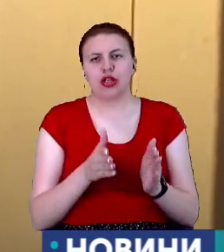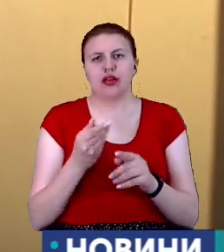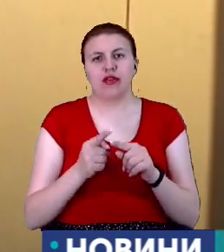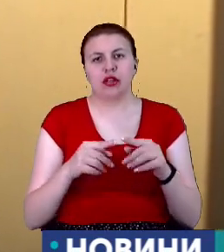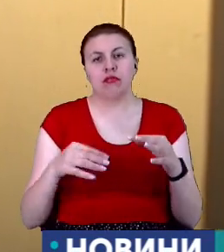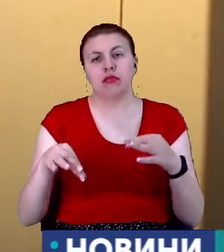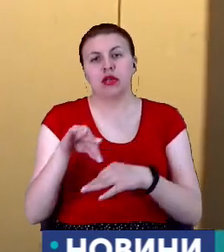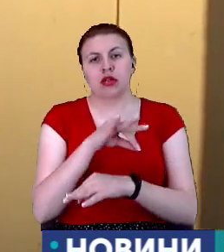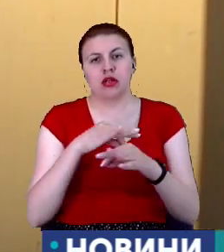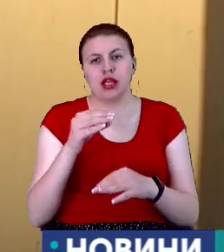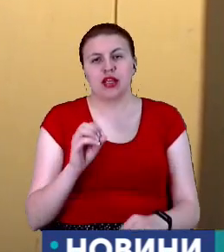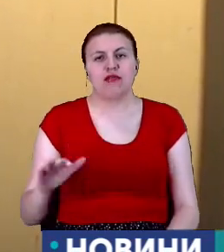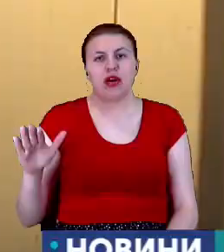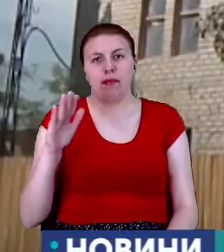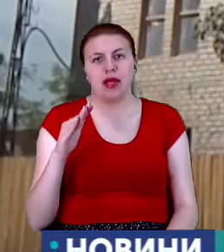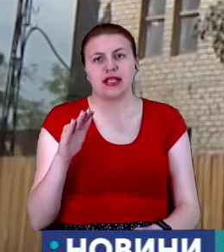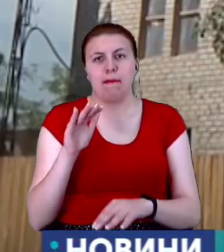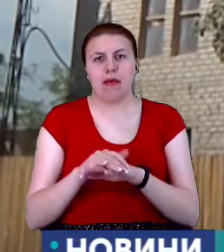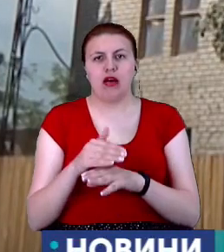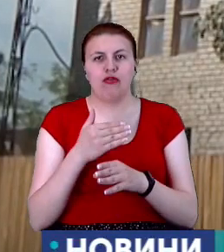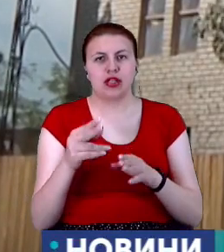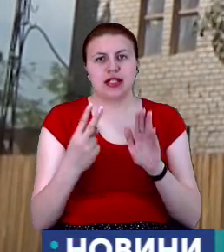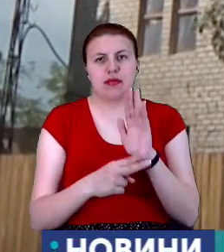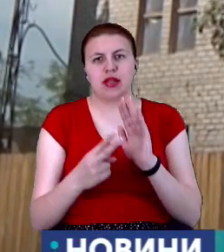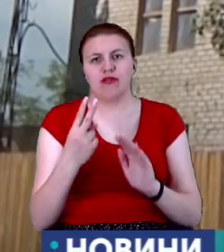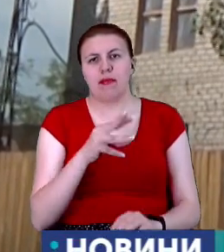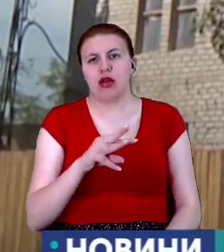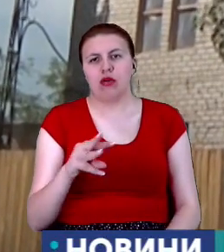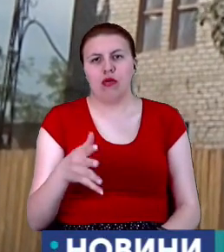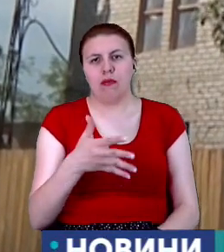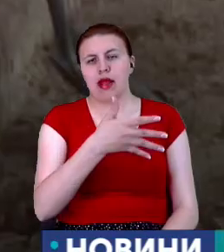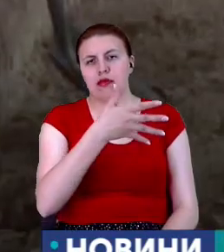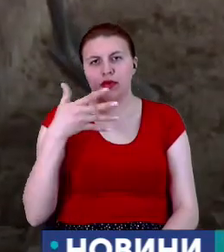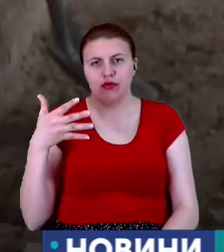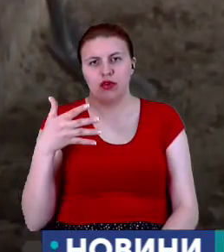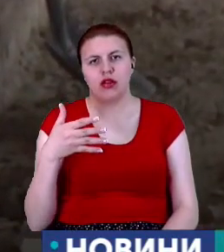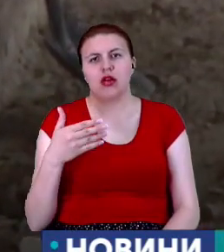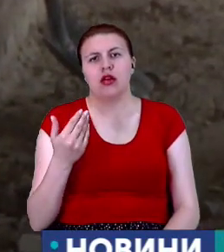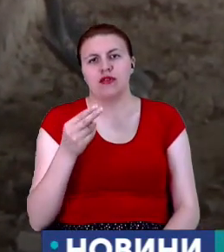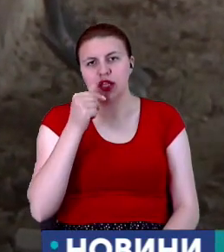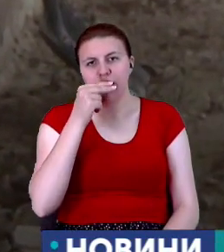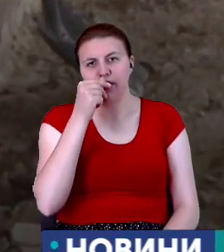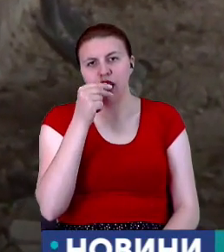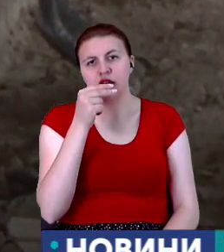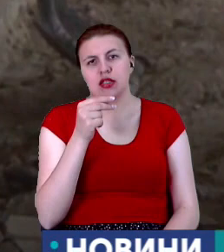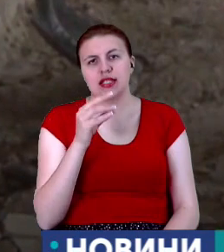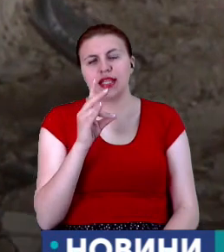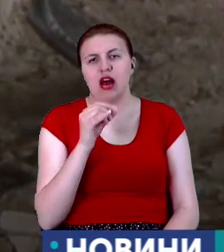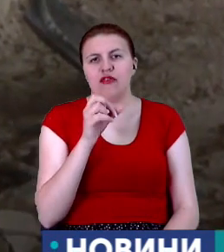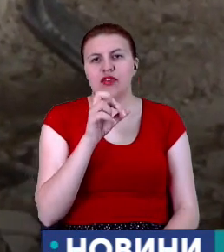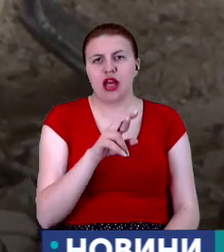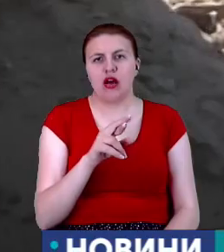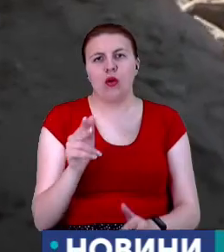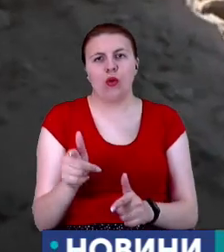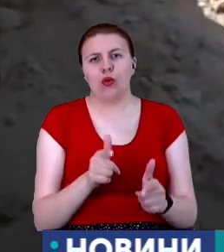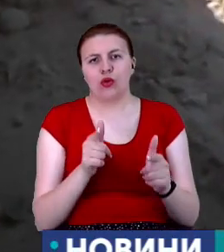Европейский инвестиционный банк выделил 72 миллиона. П'ятиповерхівку на вулиці Кільцевій 2 Слов'янська з травня готують підрядники для